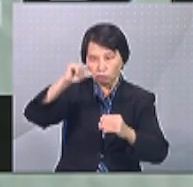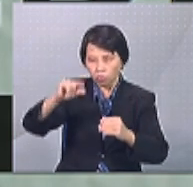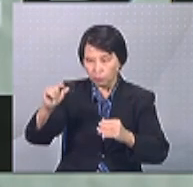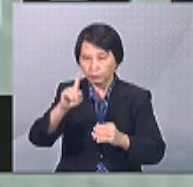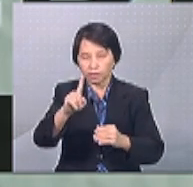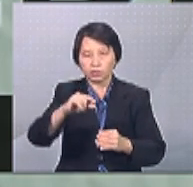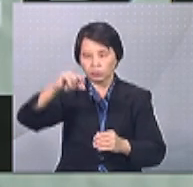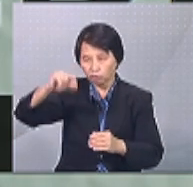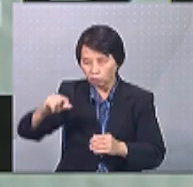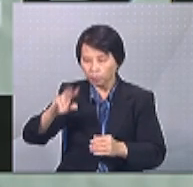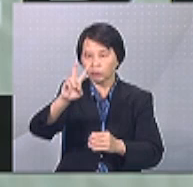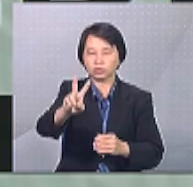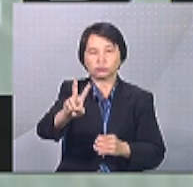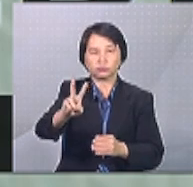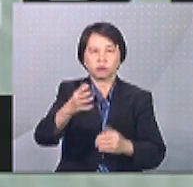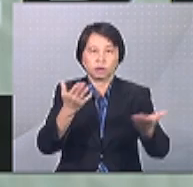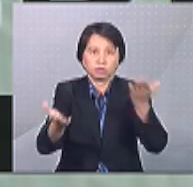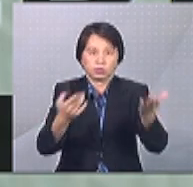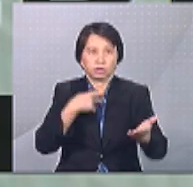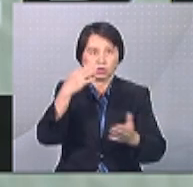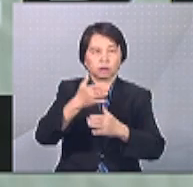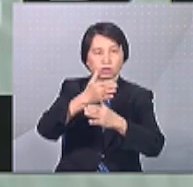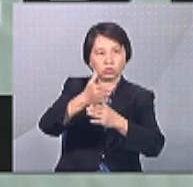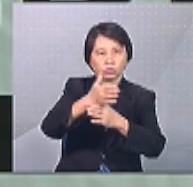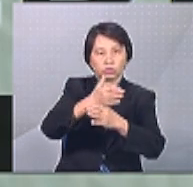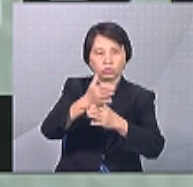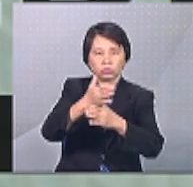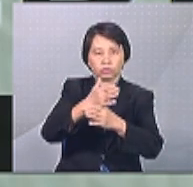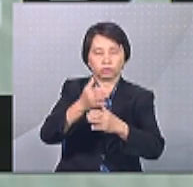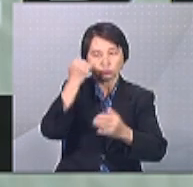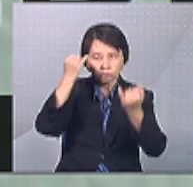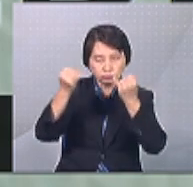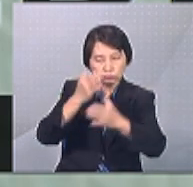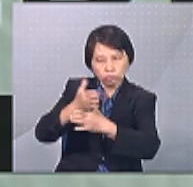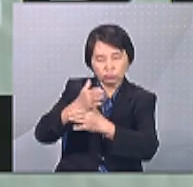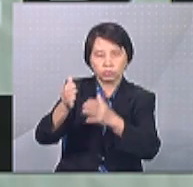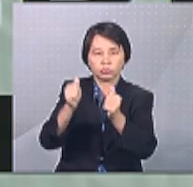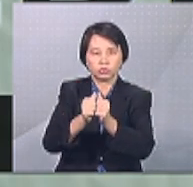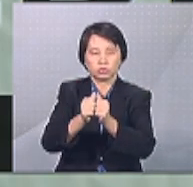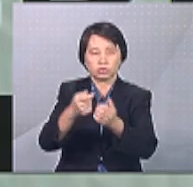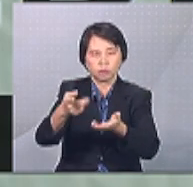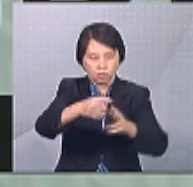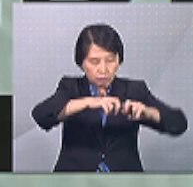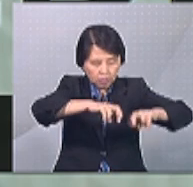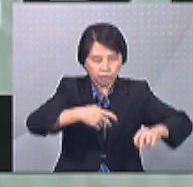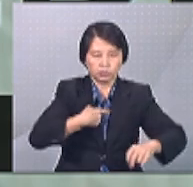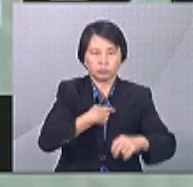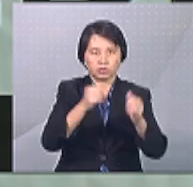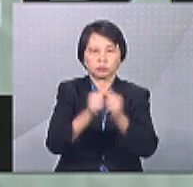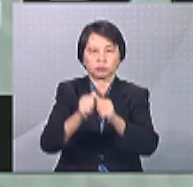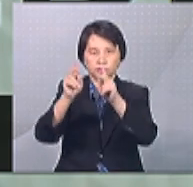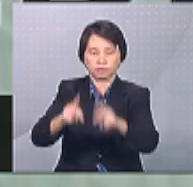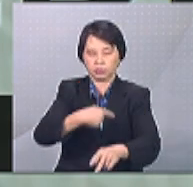dan gelombang kedua. Dan mungkin kita akan berkongsi pendapat dengan dengan hasil kajian kita dengan pihak